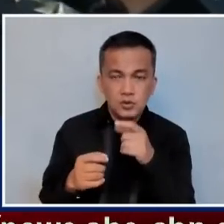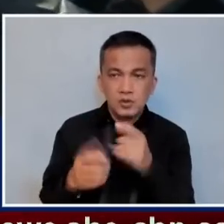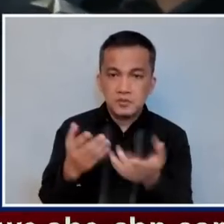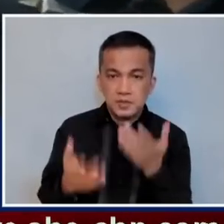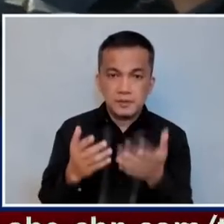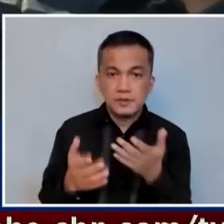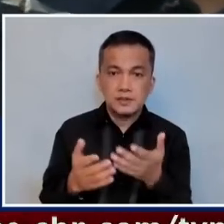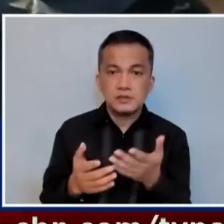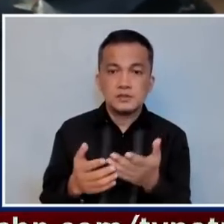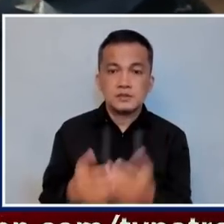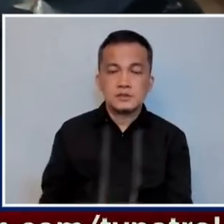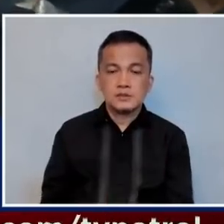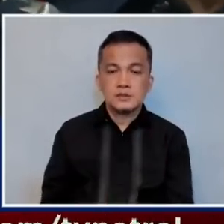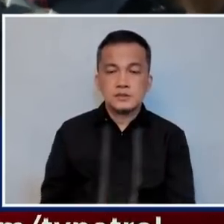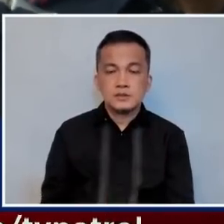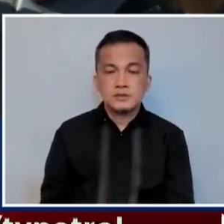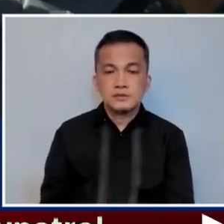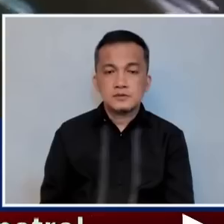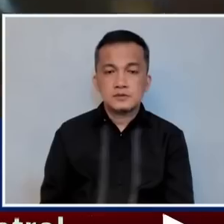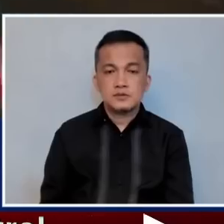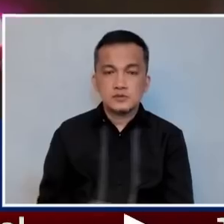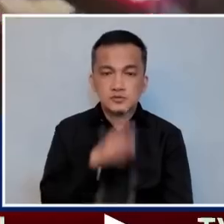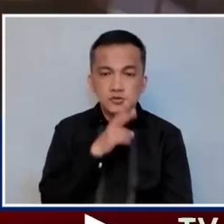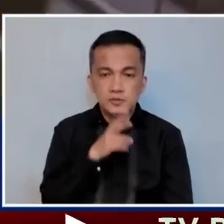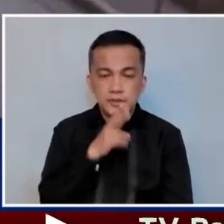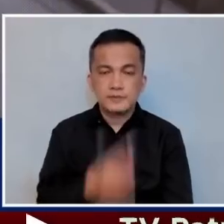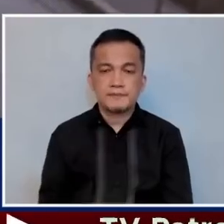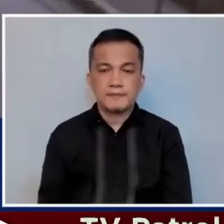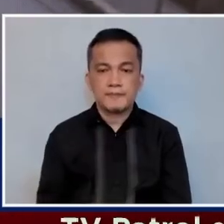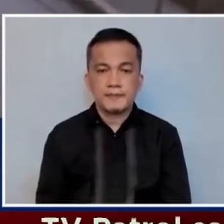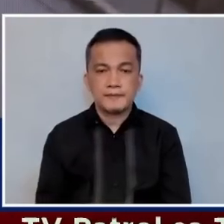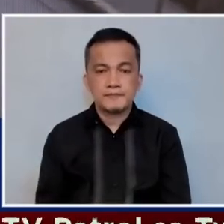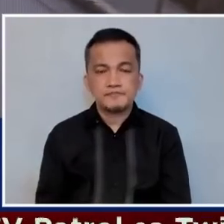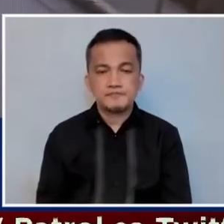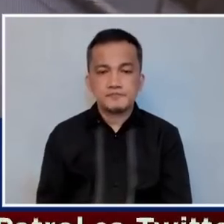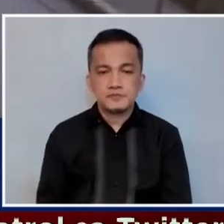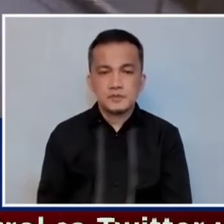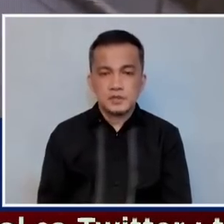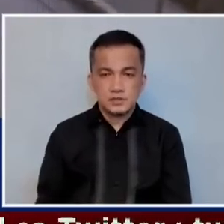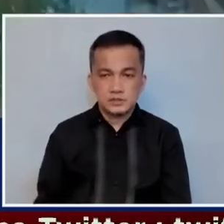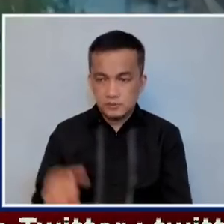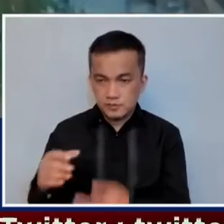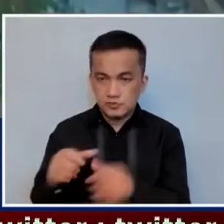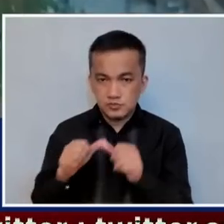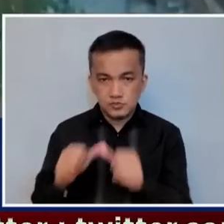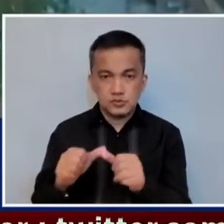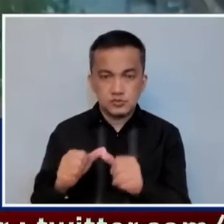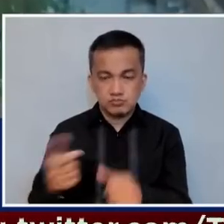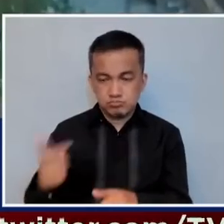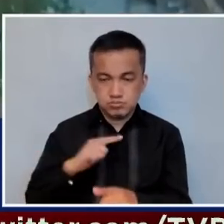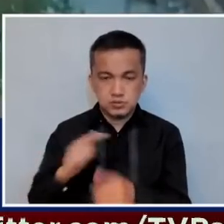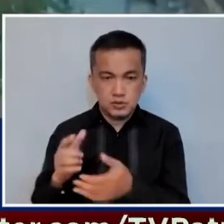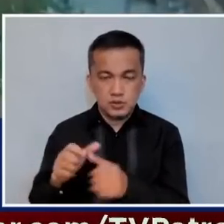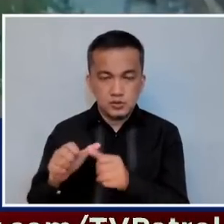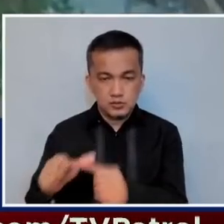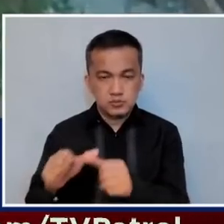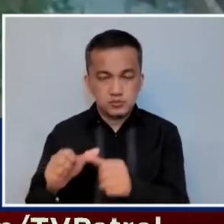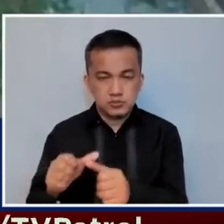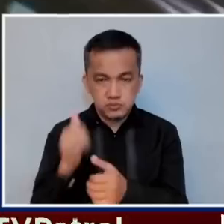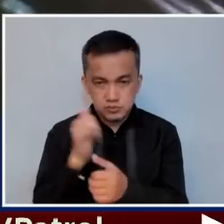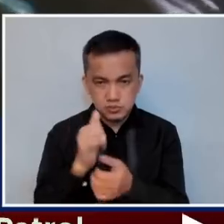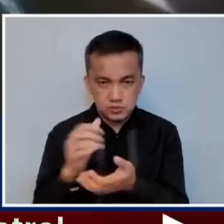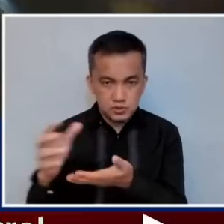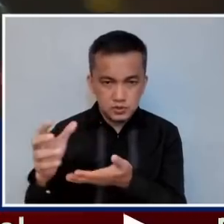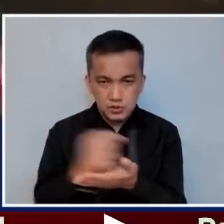mga suspects po dito. Patuloy ang paggalap nila ng mga CCTV footage sa lugar na dinaanan ni